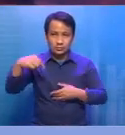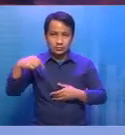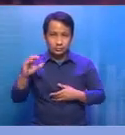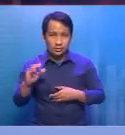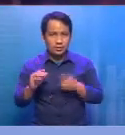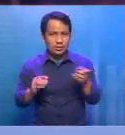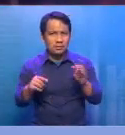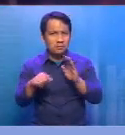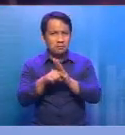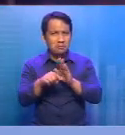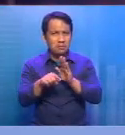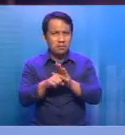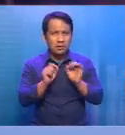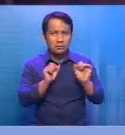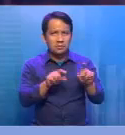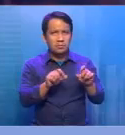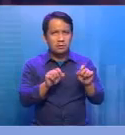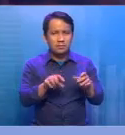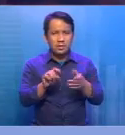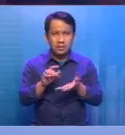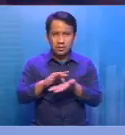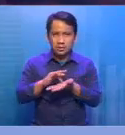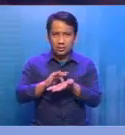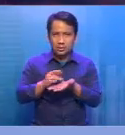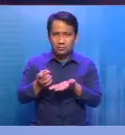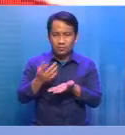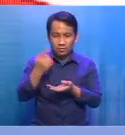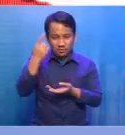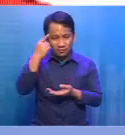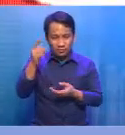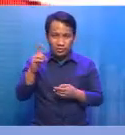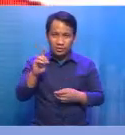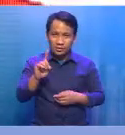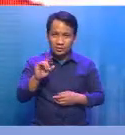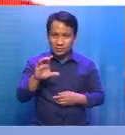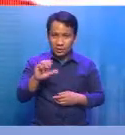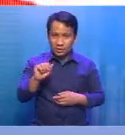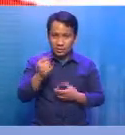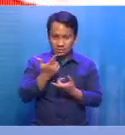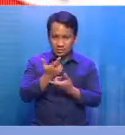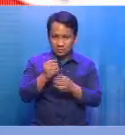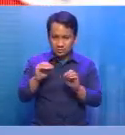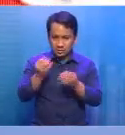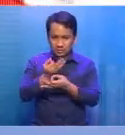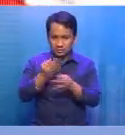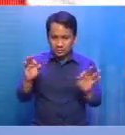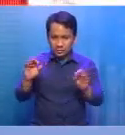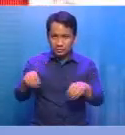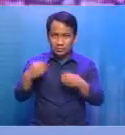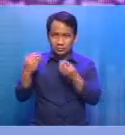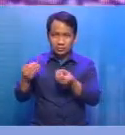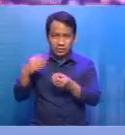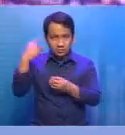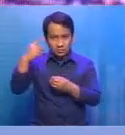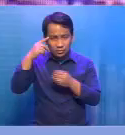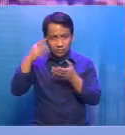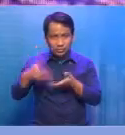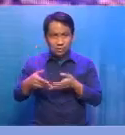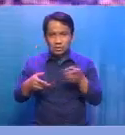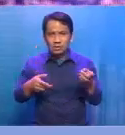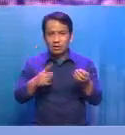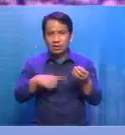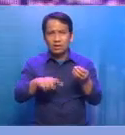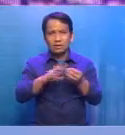mga illegal na nagbebenta ng gamot pang dialysis na libre lang ibinibigay ng mga politiko para sa